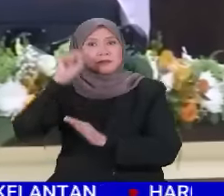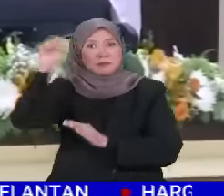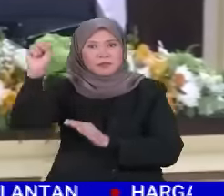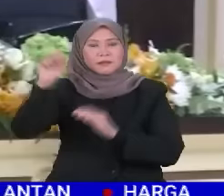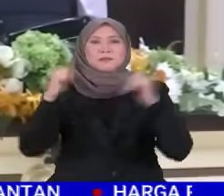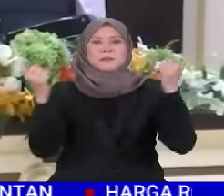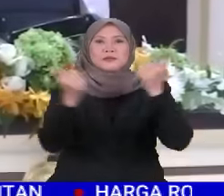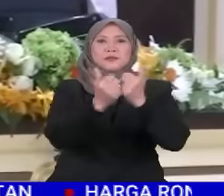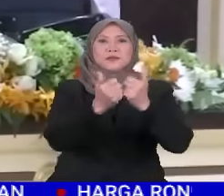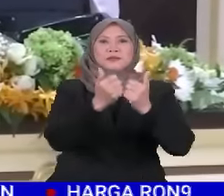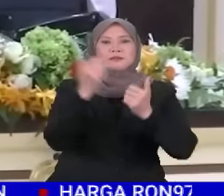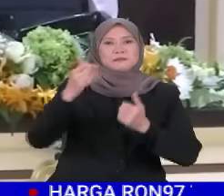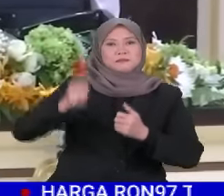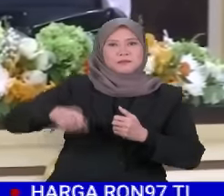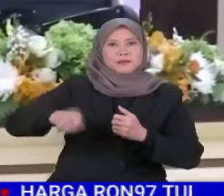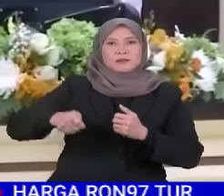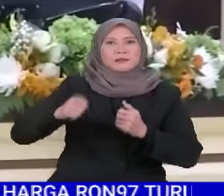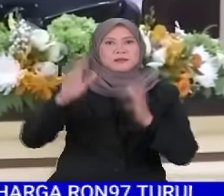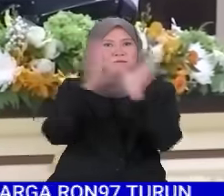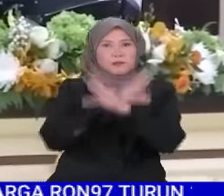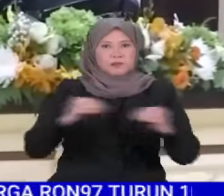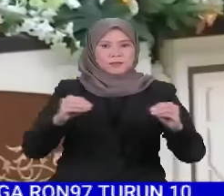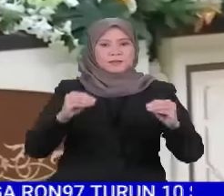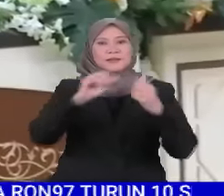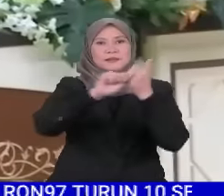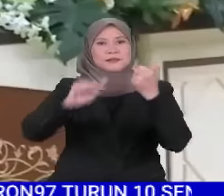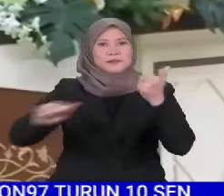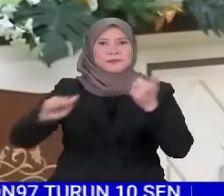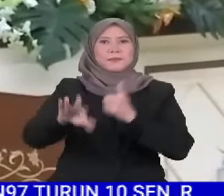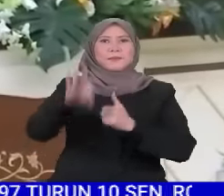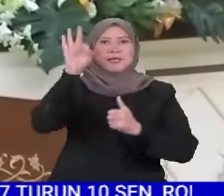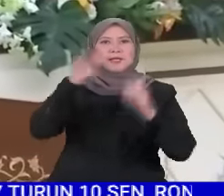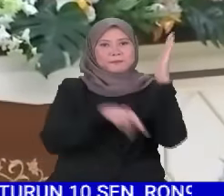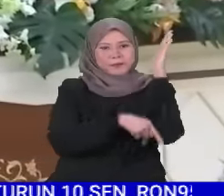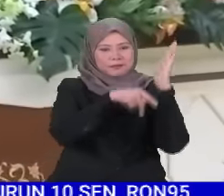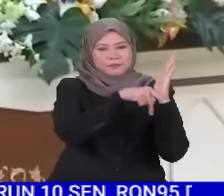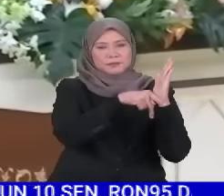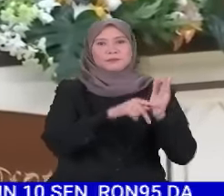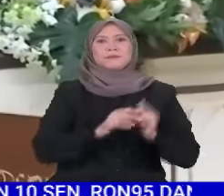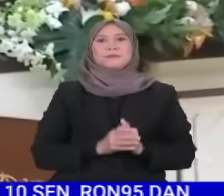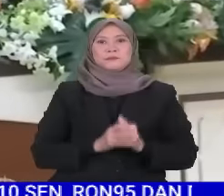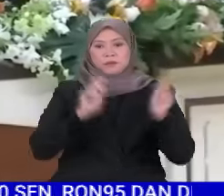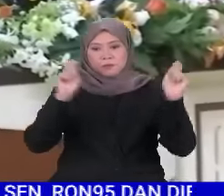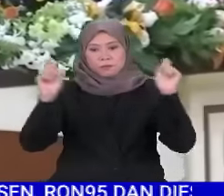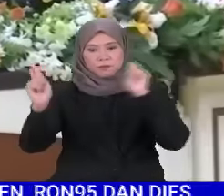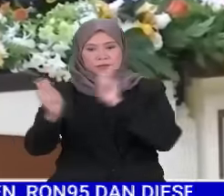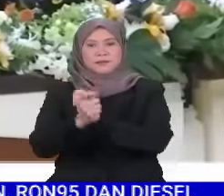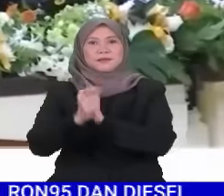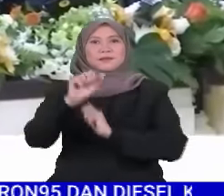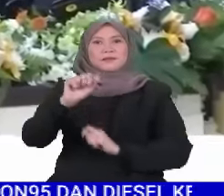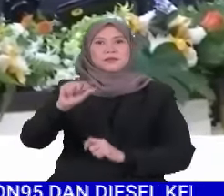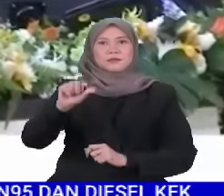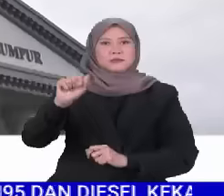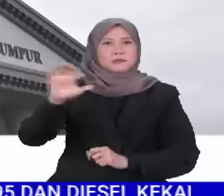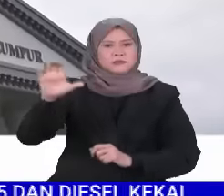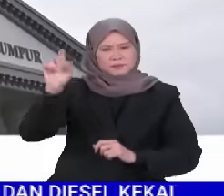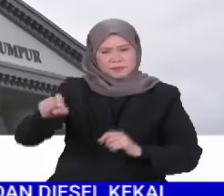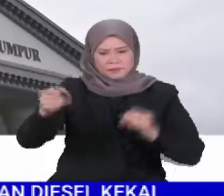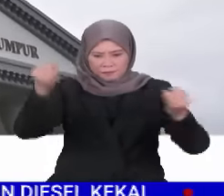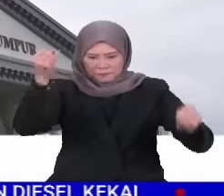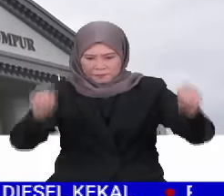persatuan peguampelas Rawa dan Jojo perubahan membolehkan keanggotaan jfc menjadi lebih